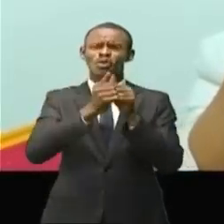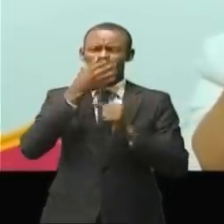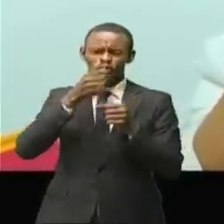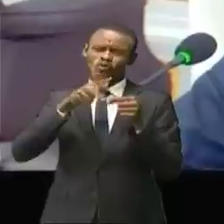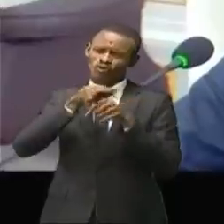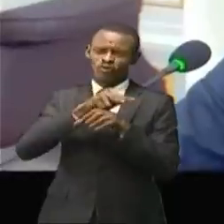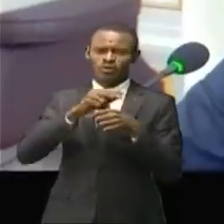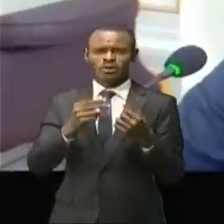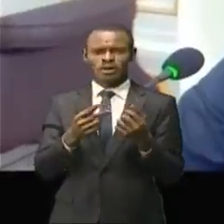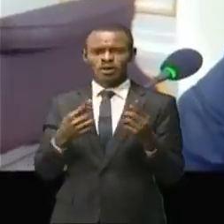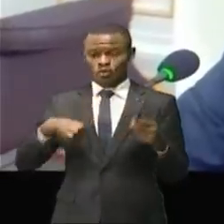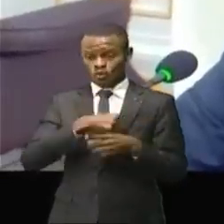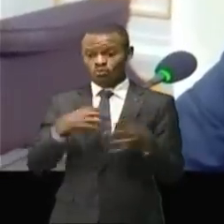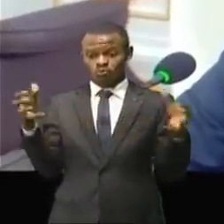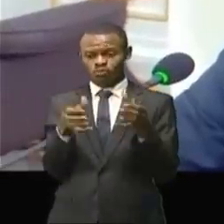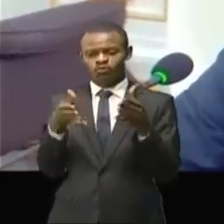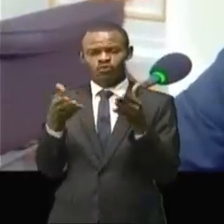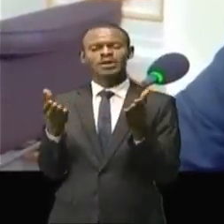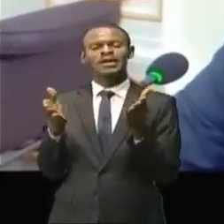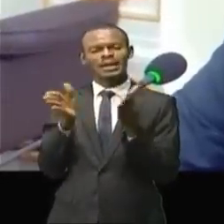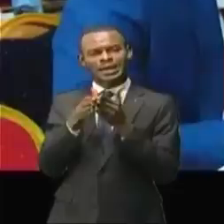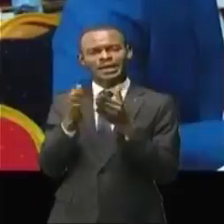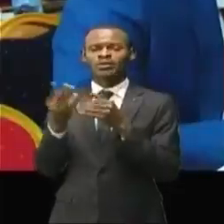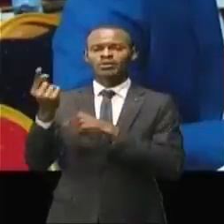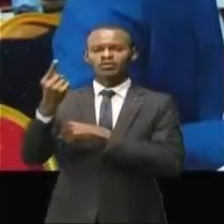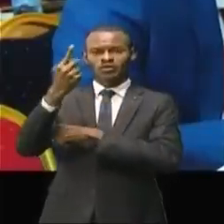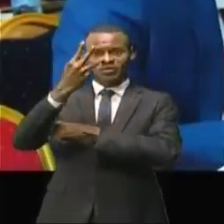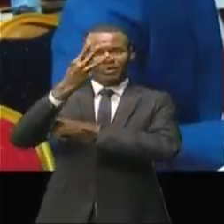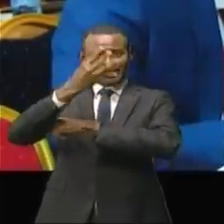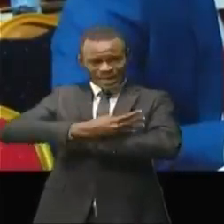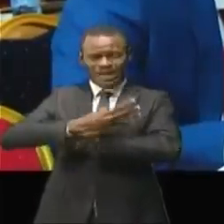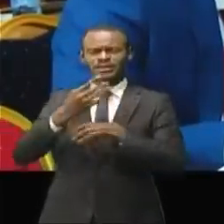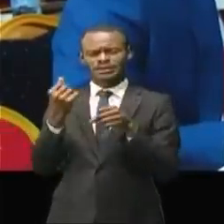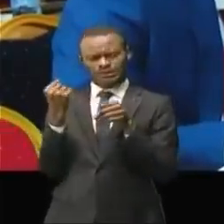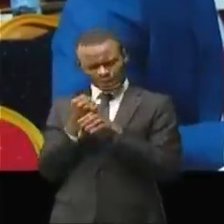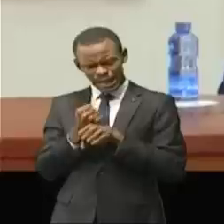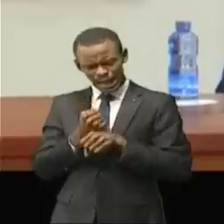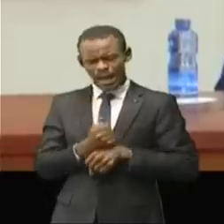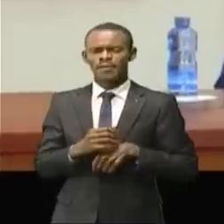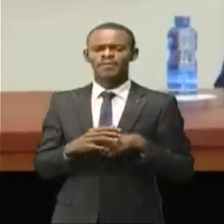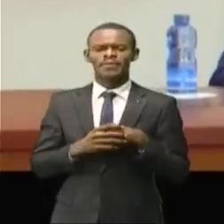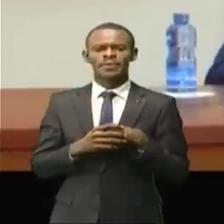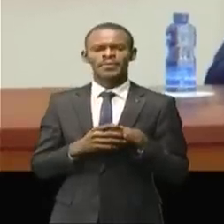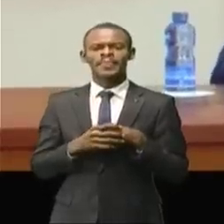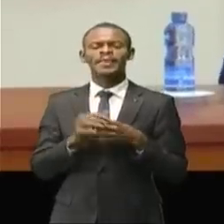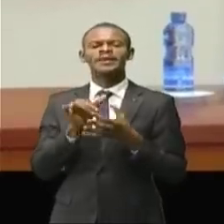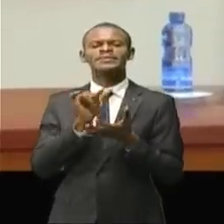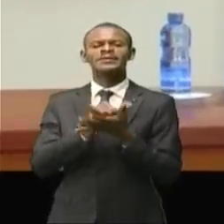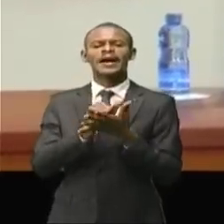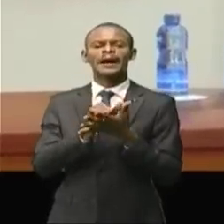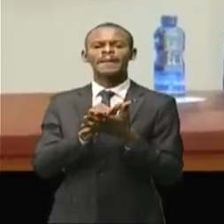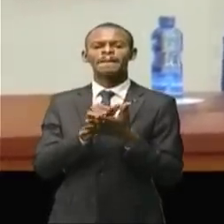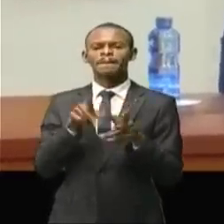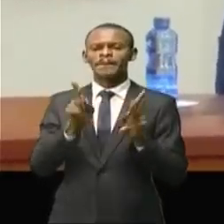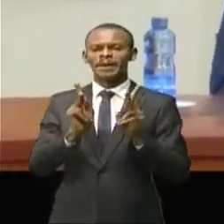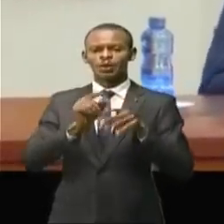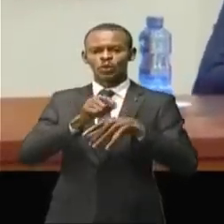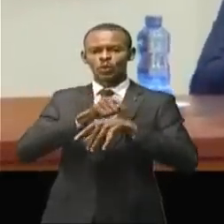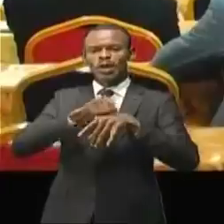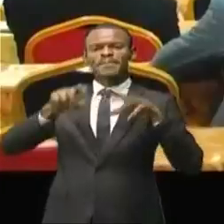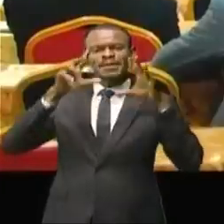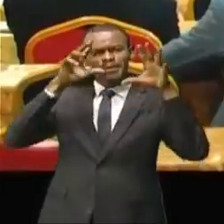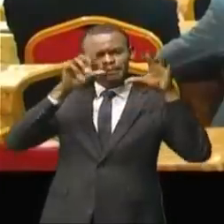des travaux soit du 12 au 15 juillet 2023 la haute hiérarchie du cabinet présidentiel